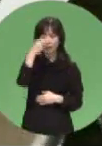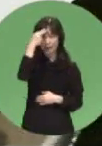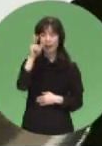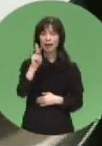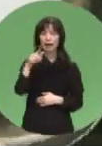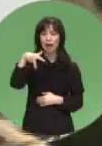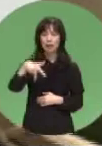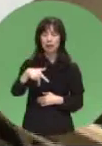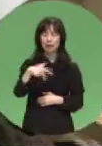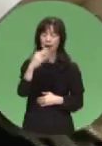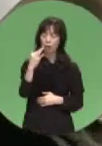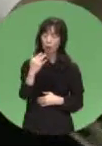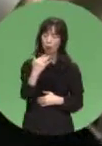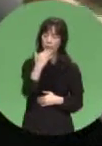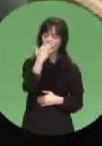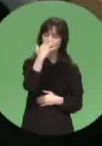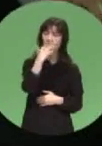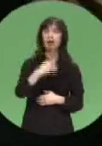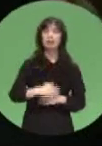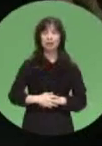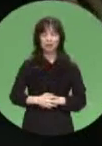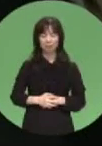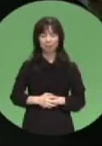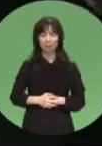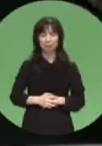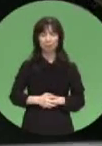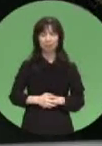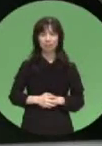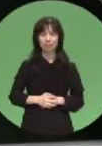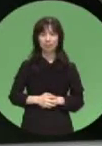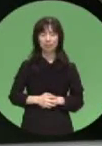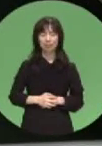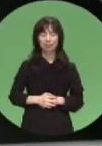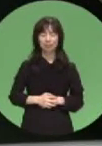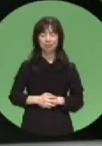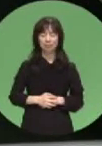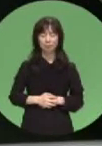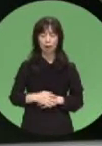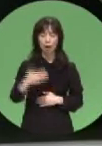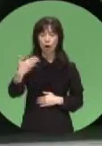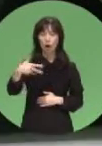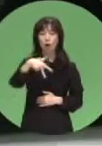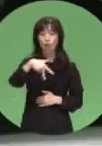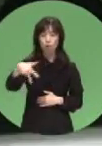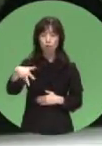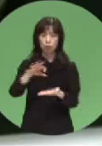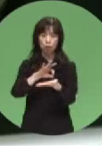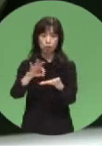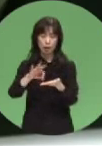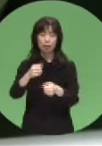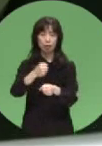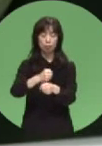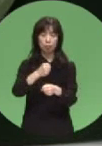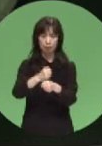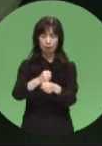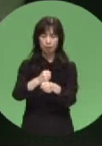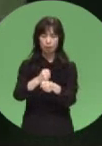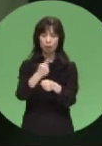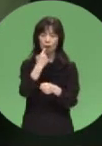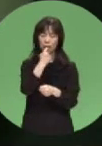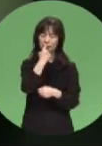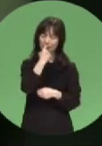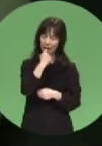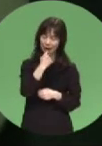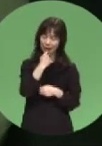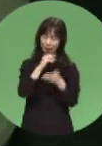る酒粕が最大の特徴となっております。固める際に葛を使っておりますので、お口の中